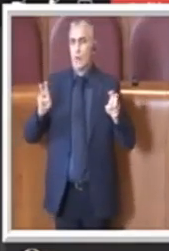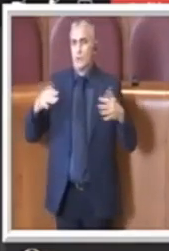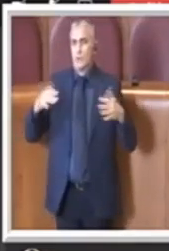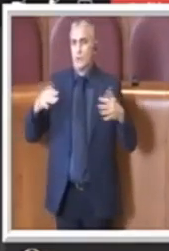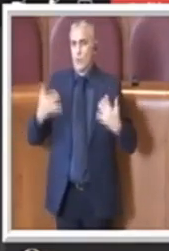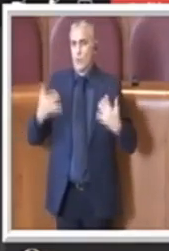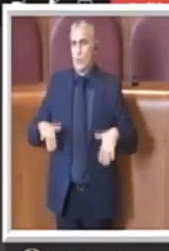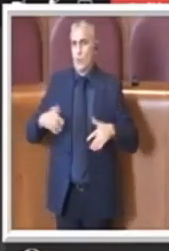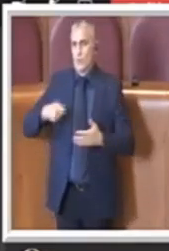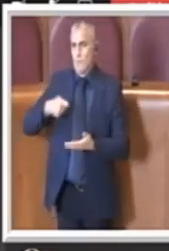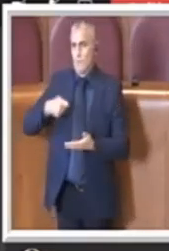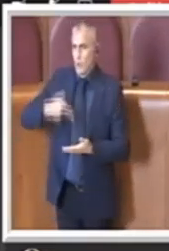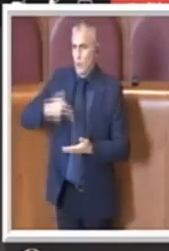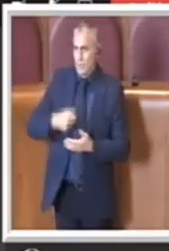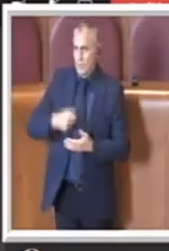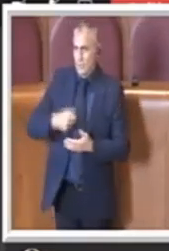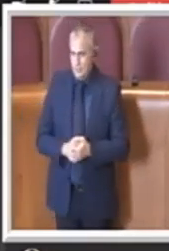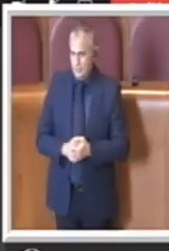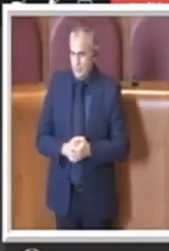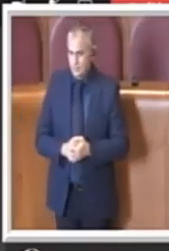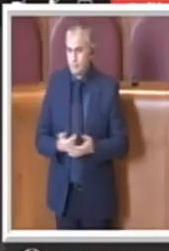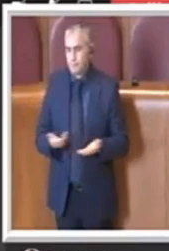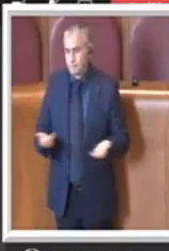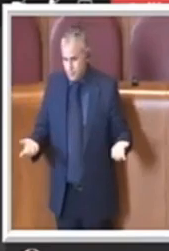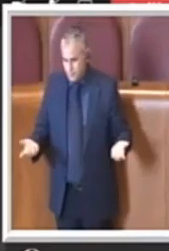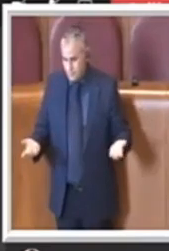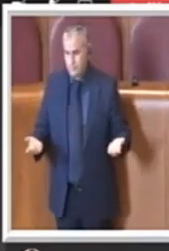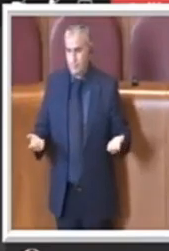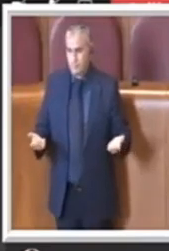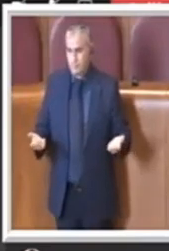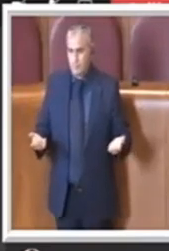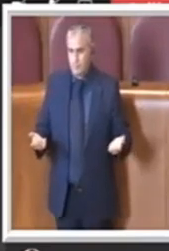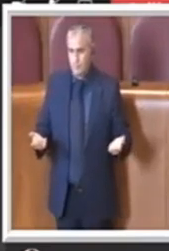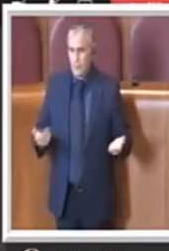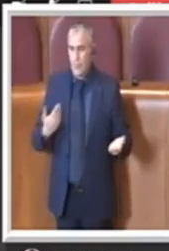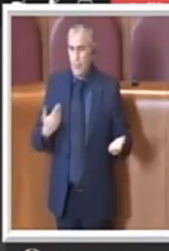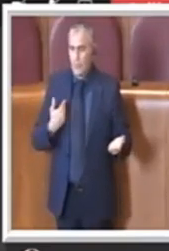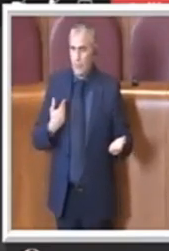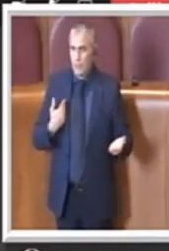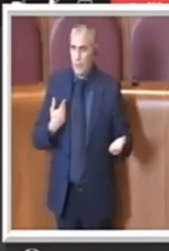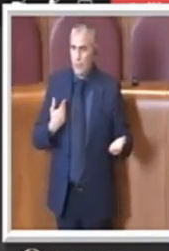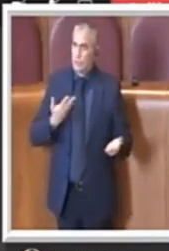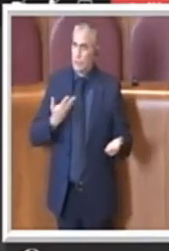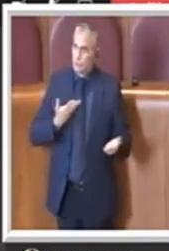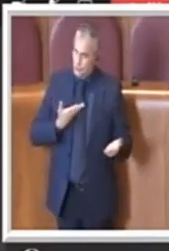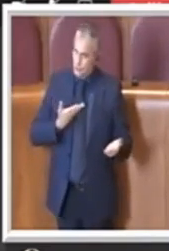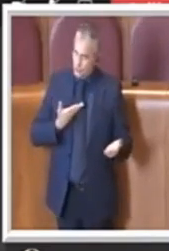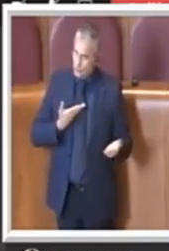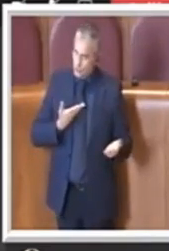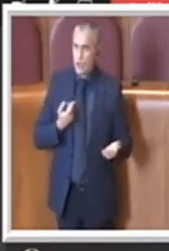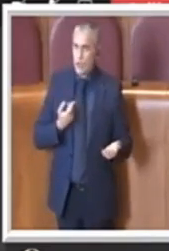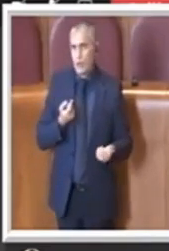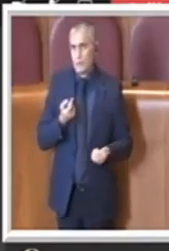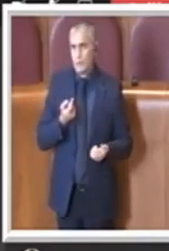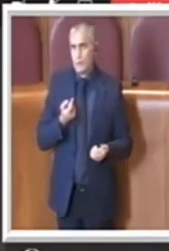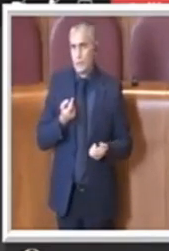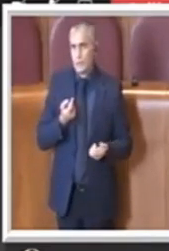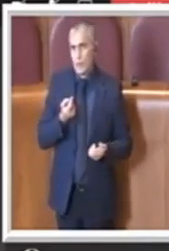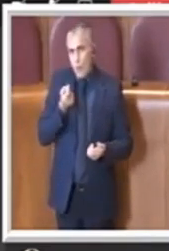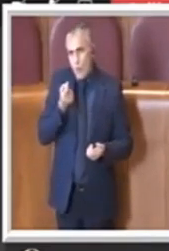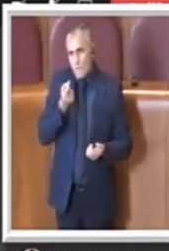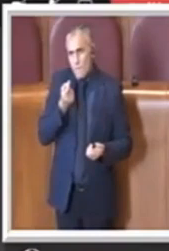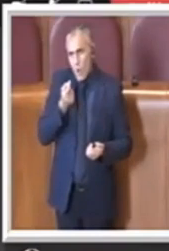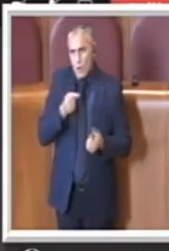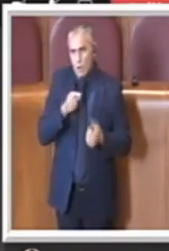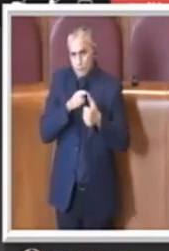molto importante e dunque ci sono un po di cose da da dover da dover